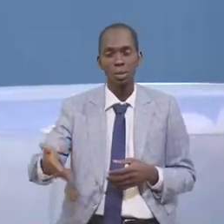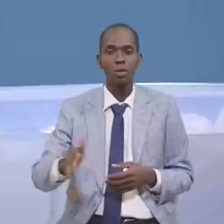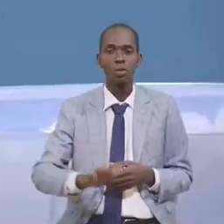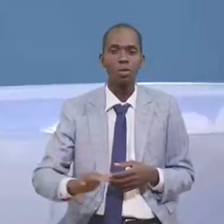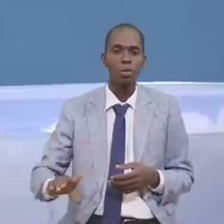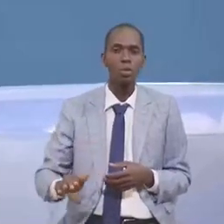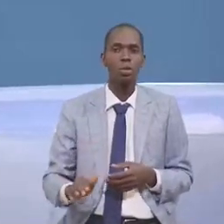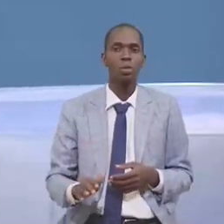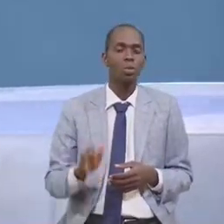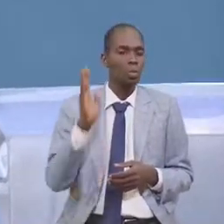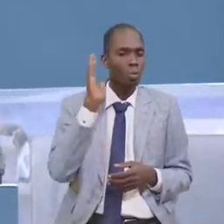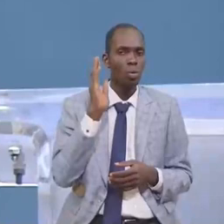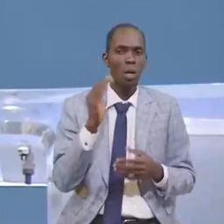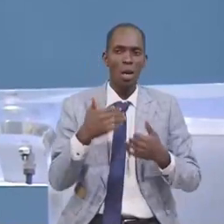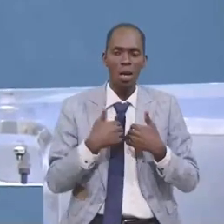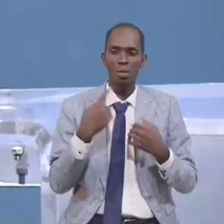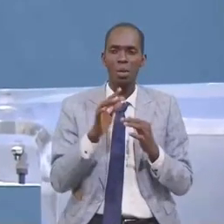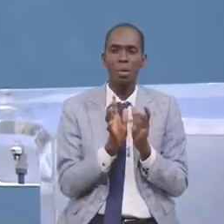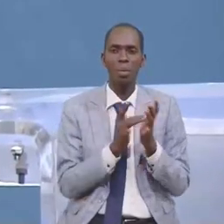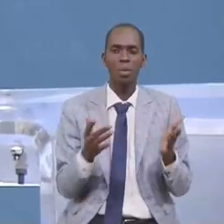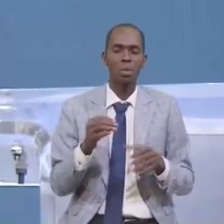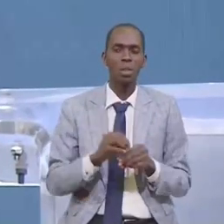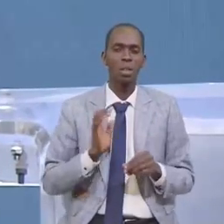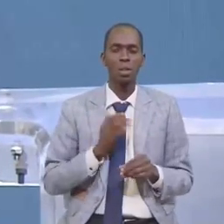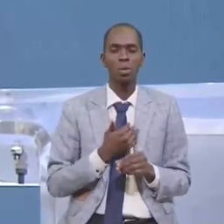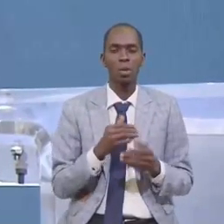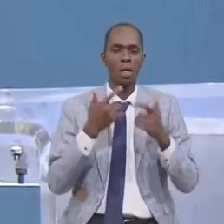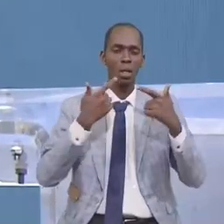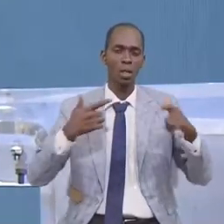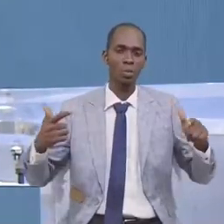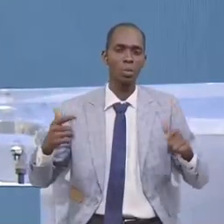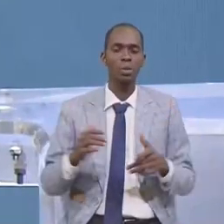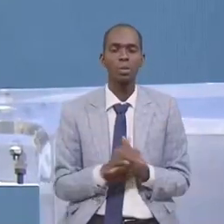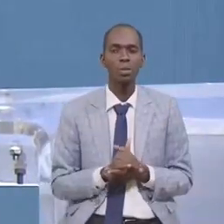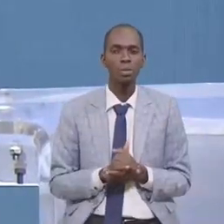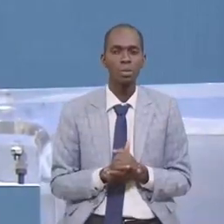Mais nous qui sommes les petits-petits-enfants, maintenant nous avons la Bible même dans nos langues.